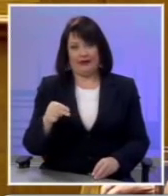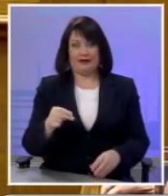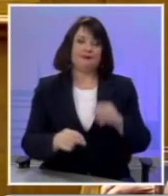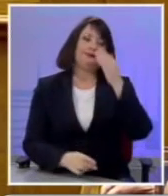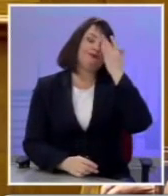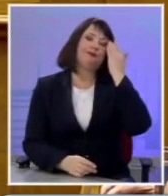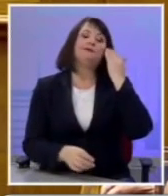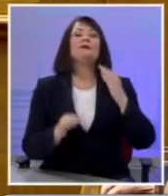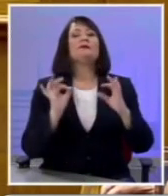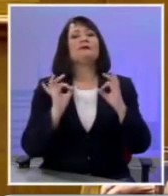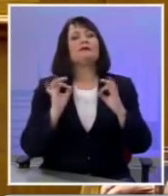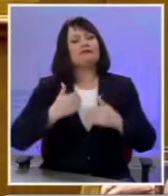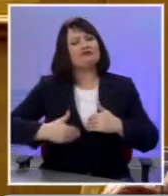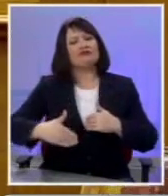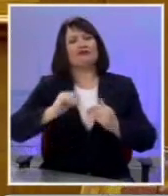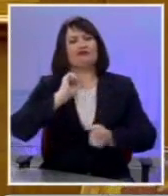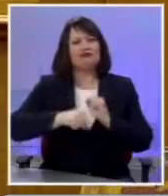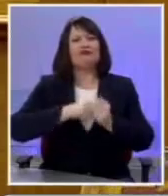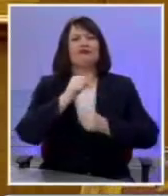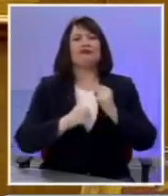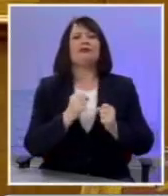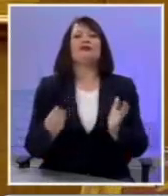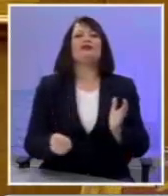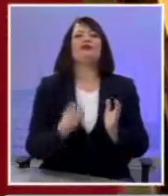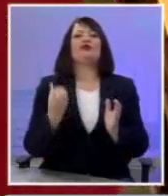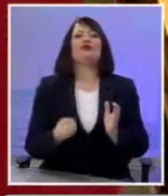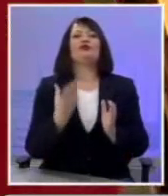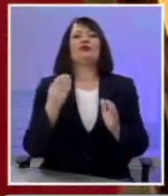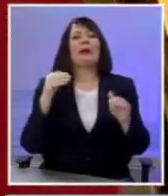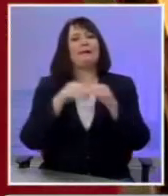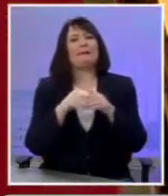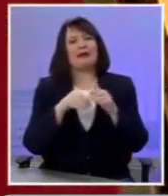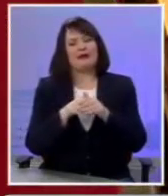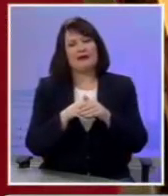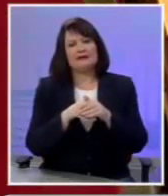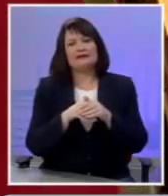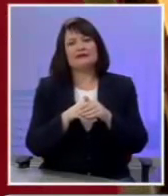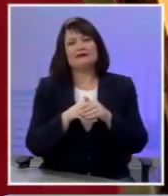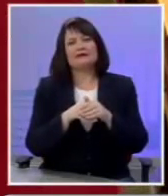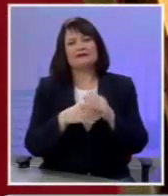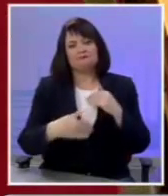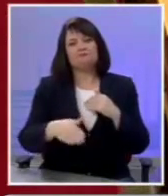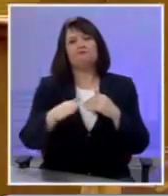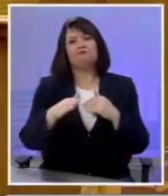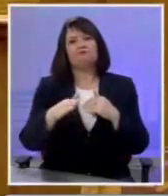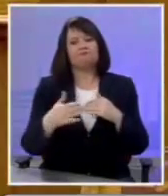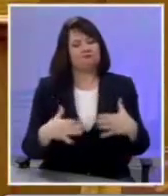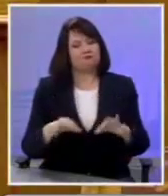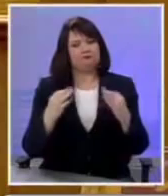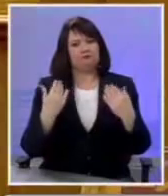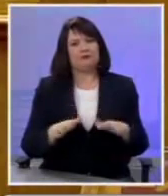Και βεβαίως θα συνεχίσουμε την προσπάθεια να προσελκύσουμε νέους μακροπρόθεσμου χαρακτήρα επενδυτές. Η αρχή ήδη έχει